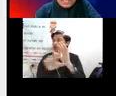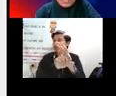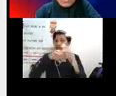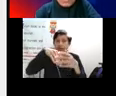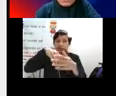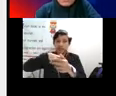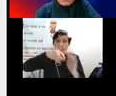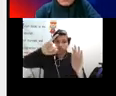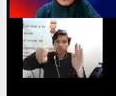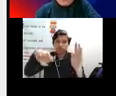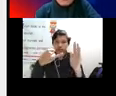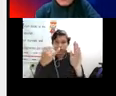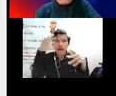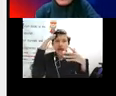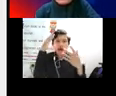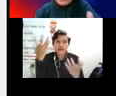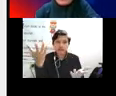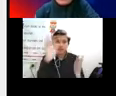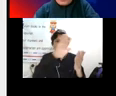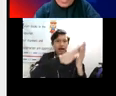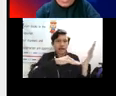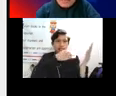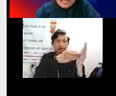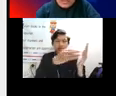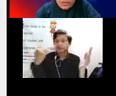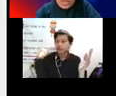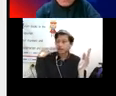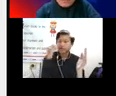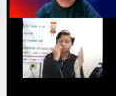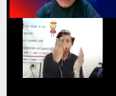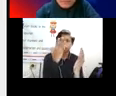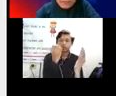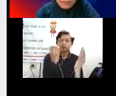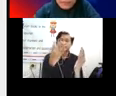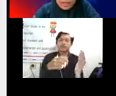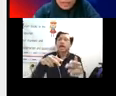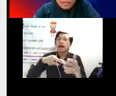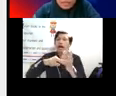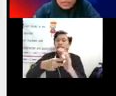ini untuk kata buku yang saya masukkan ini hanya sebagai contoh ya